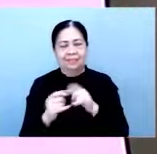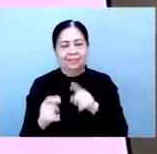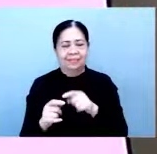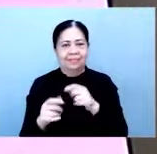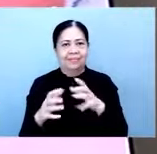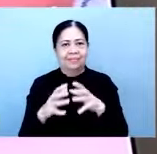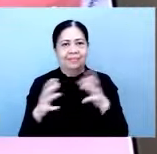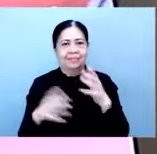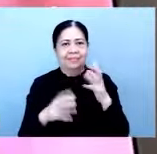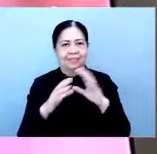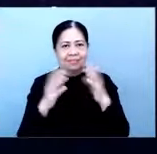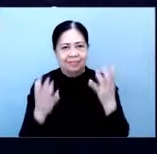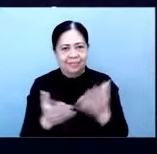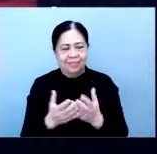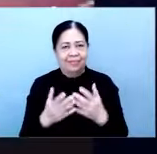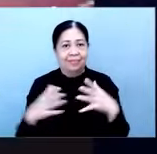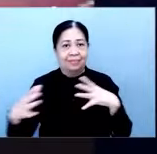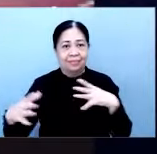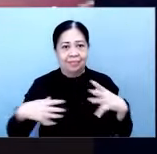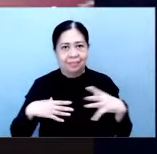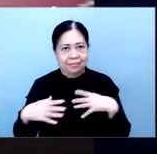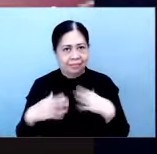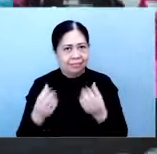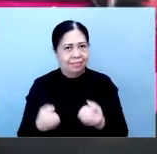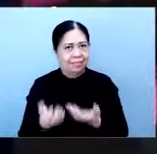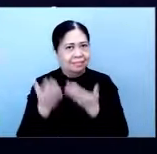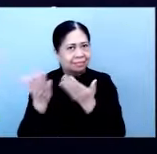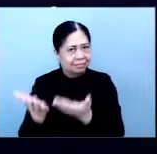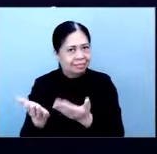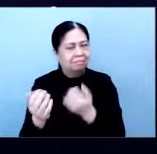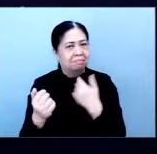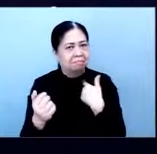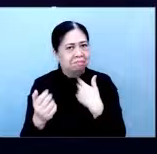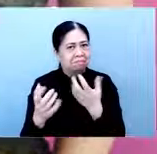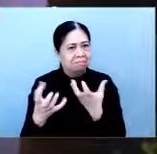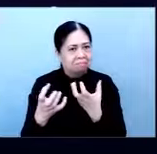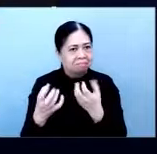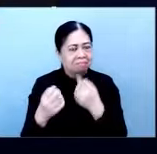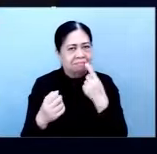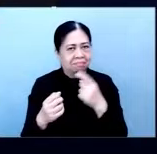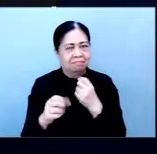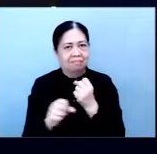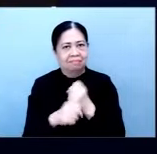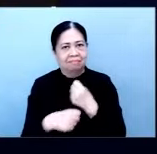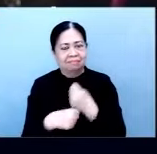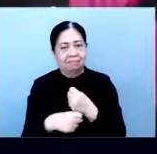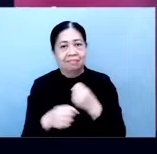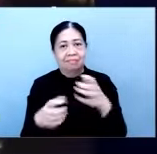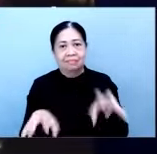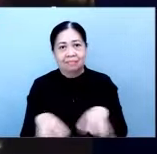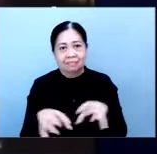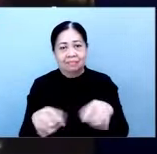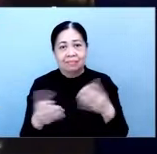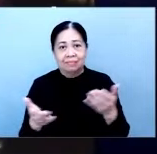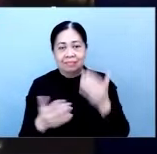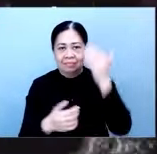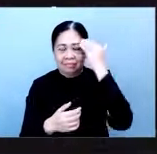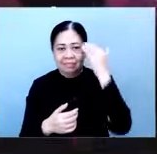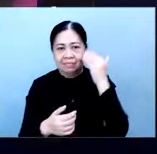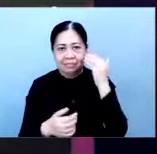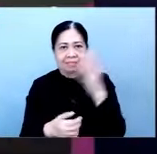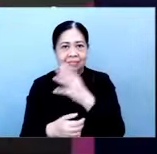career. Dahil bukod sa Hollywood, marami na rin daw nakapila kay Liza para makapagtrabaho siya sa South Korea